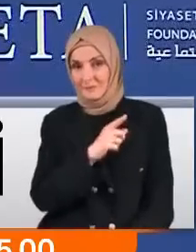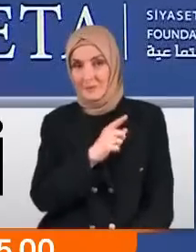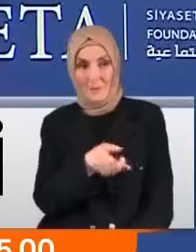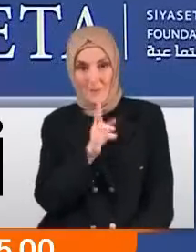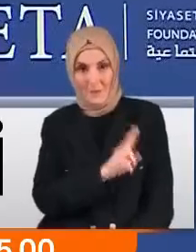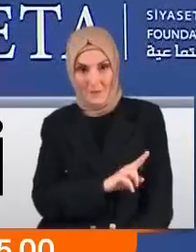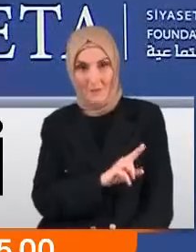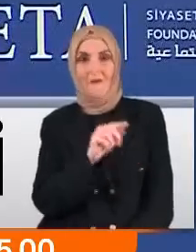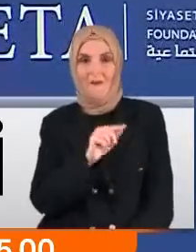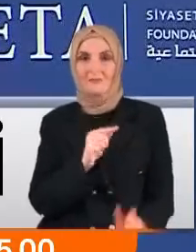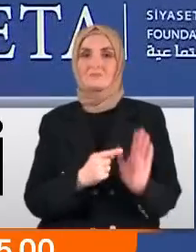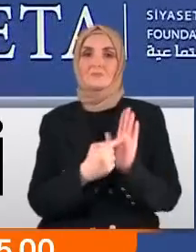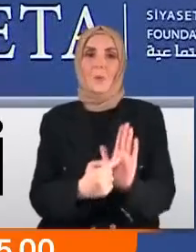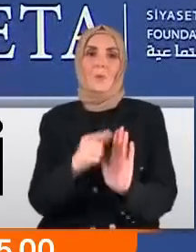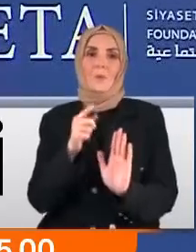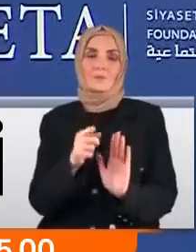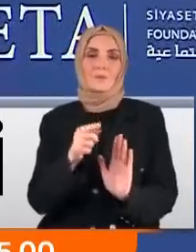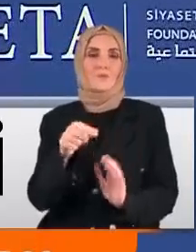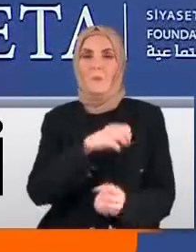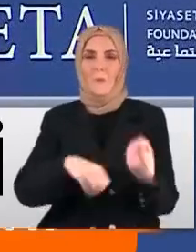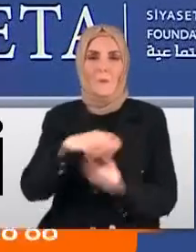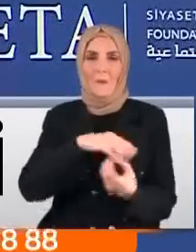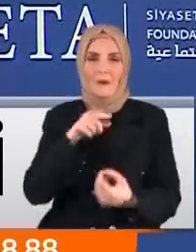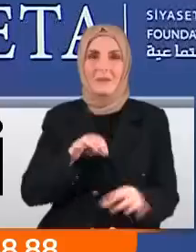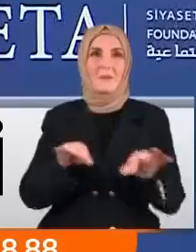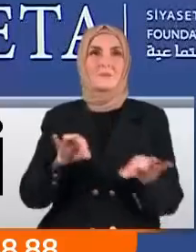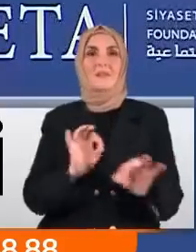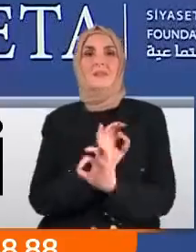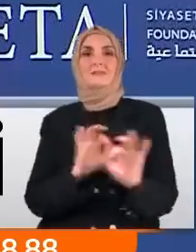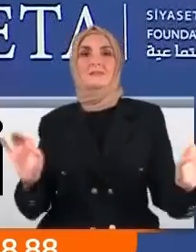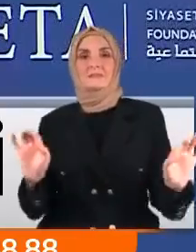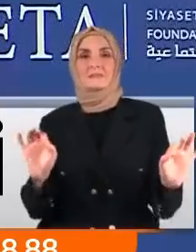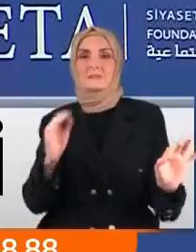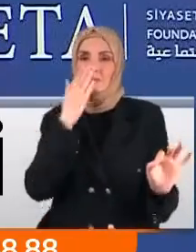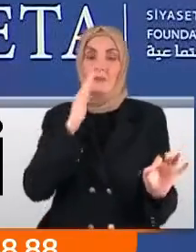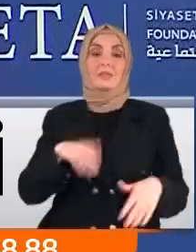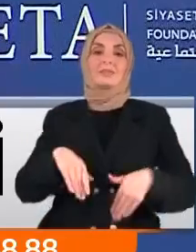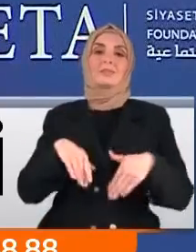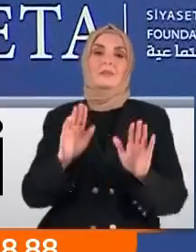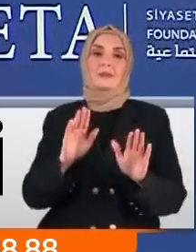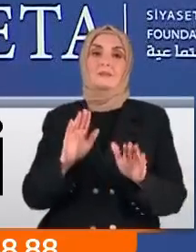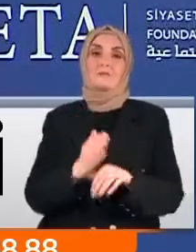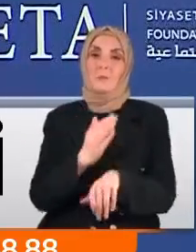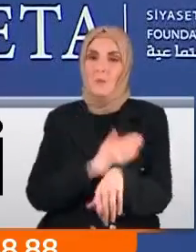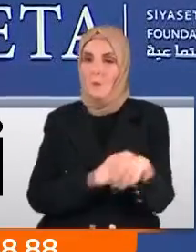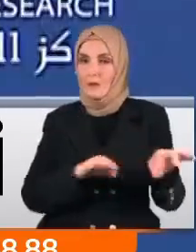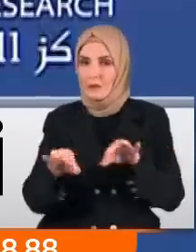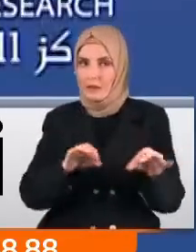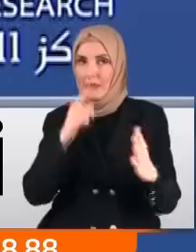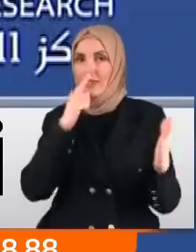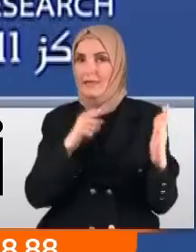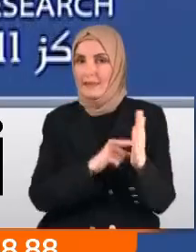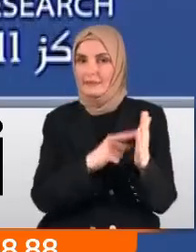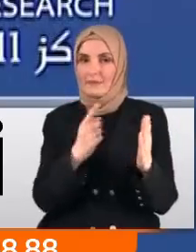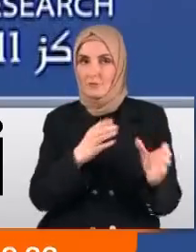bunlar sadece hani plansız, spontane gelişen bir eylem değil, tam aksine bilinçli bir şekilde hedefe konan belli bir kesimin işte